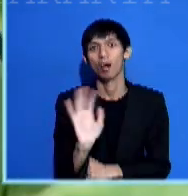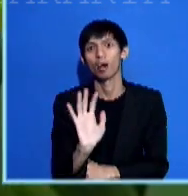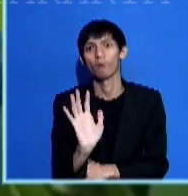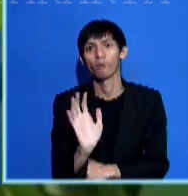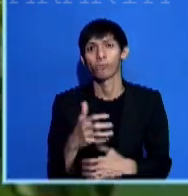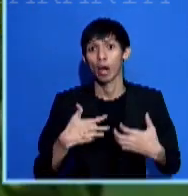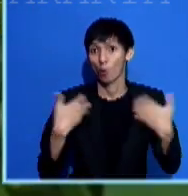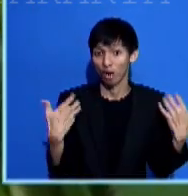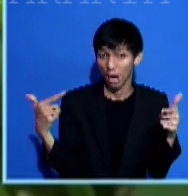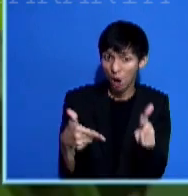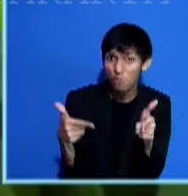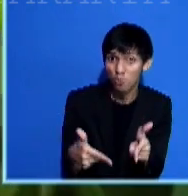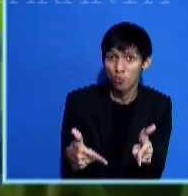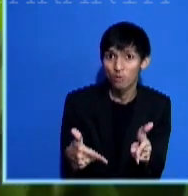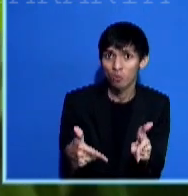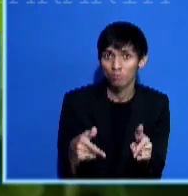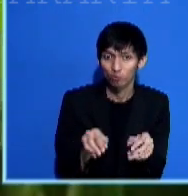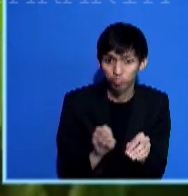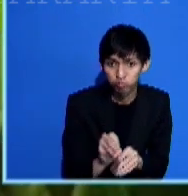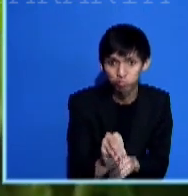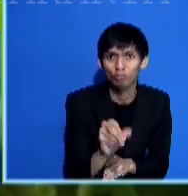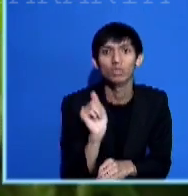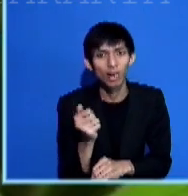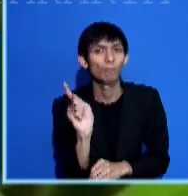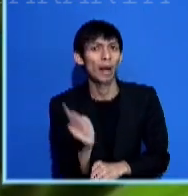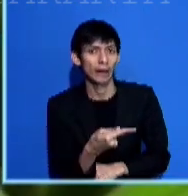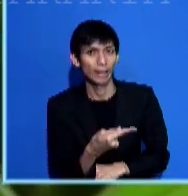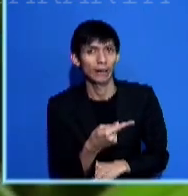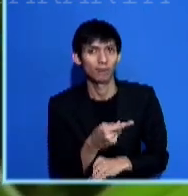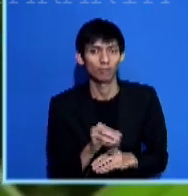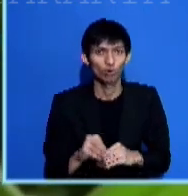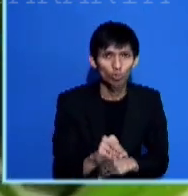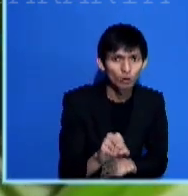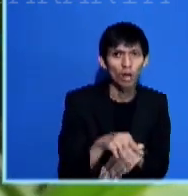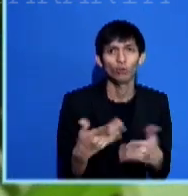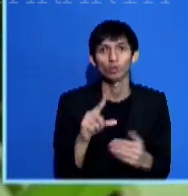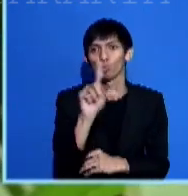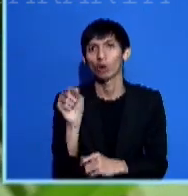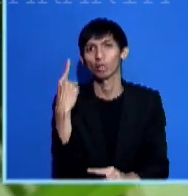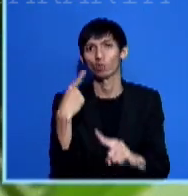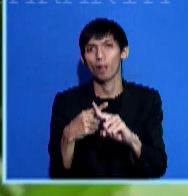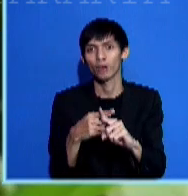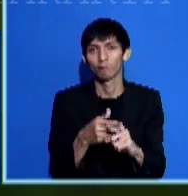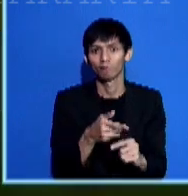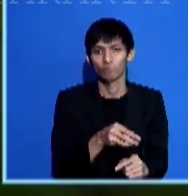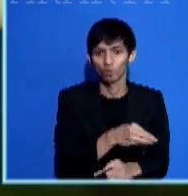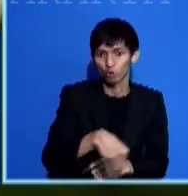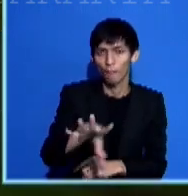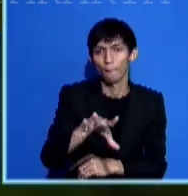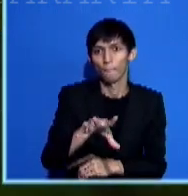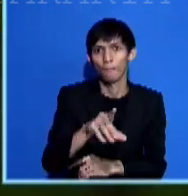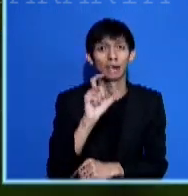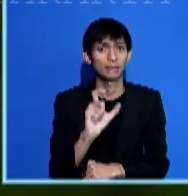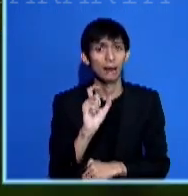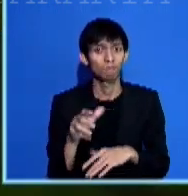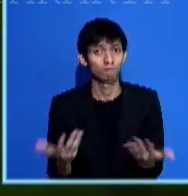menika kanthi nginaken Furadan ingkang dipun ginaken dumugi setunggal Wulan ngajengi wekdal panen kath cara ingkang saged dipun